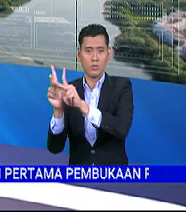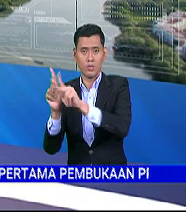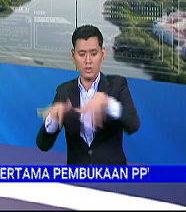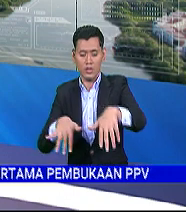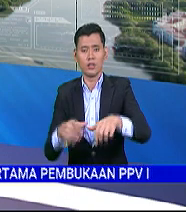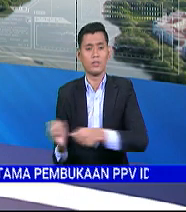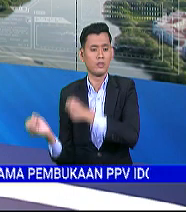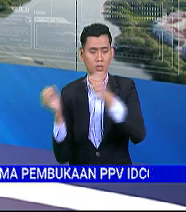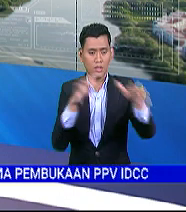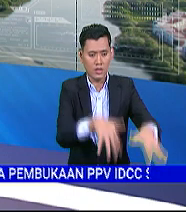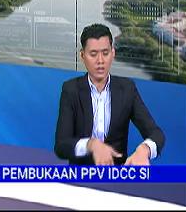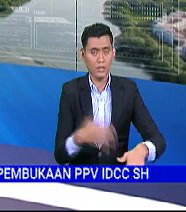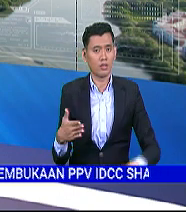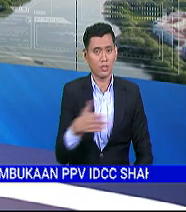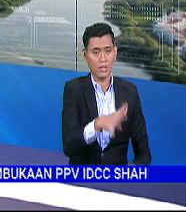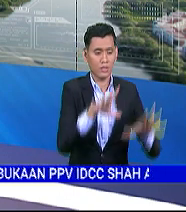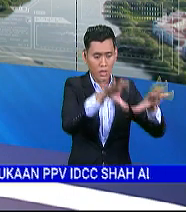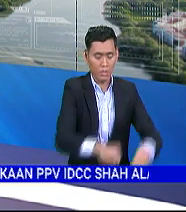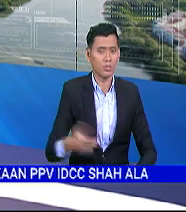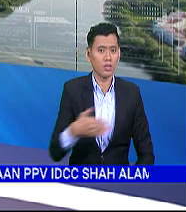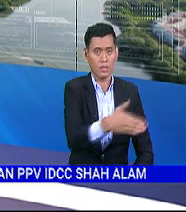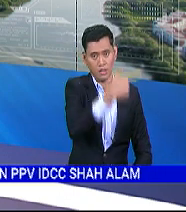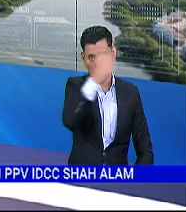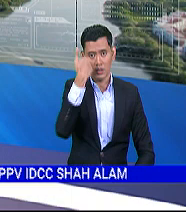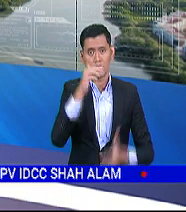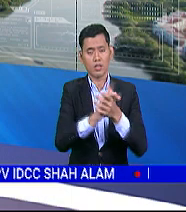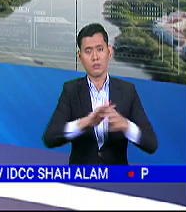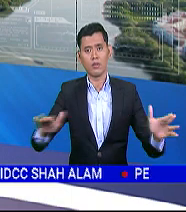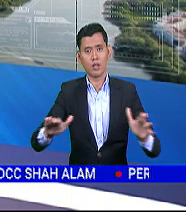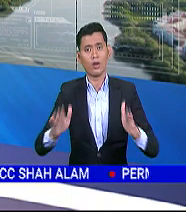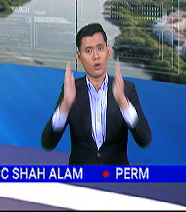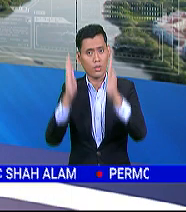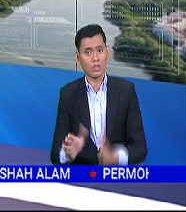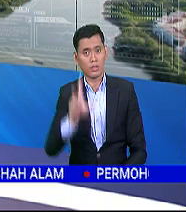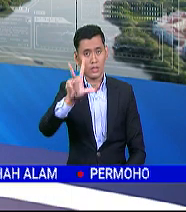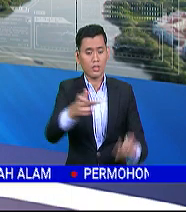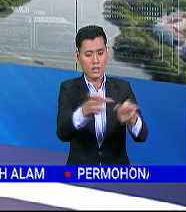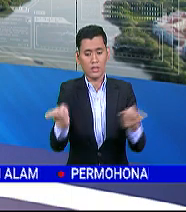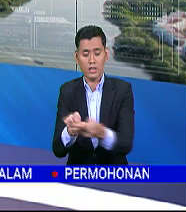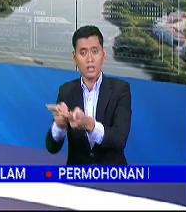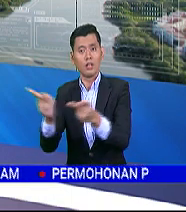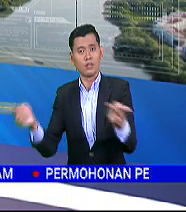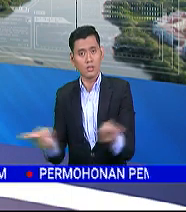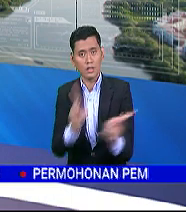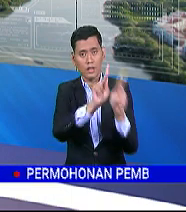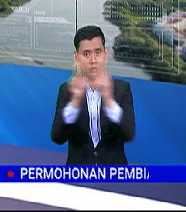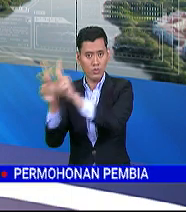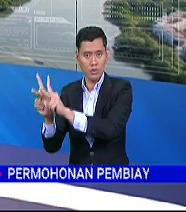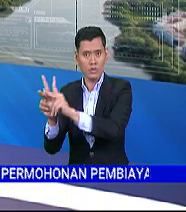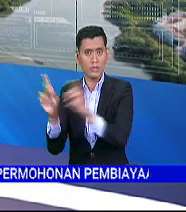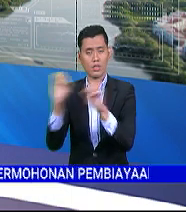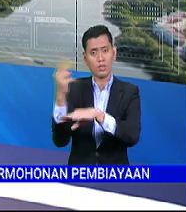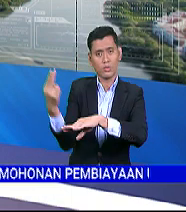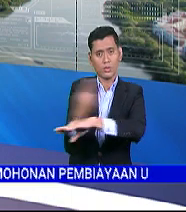Besar Batu 10 Sanakan atas faktor keselamatan. Penduduk di tiga kampung dinasihatkan agar tidak